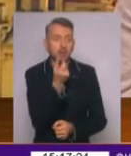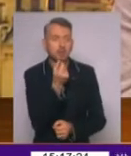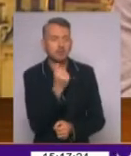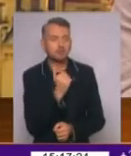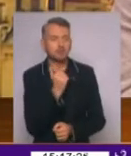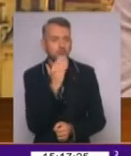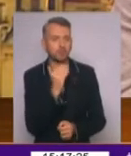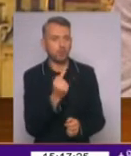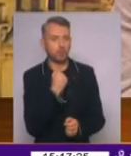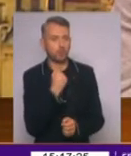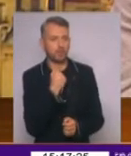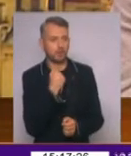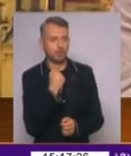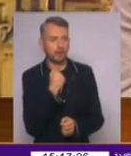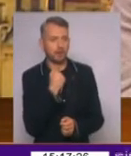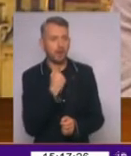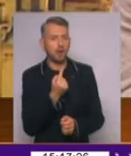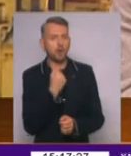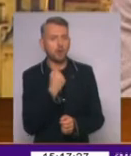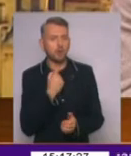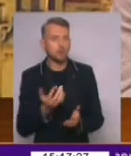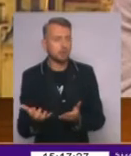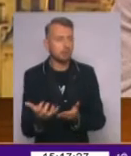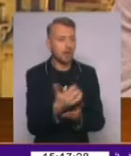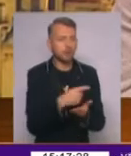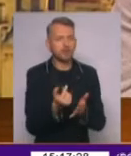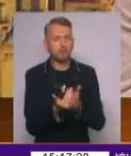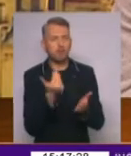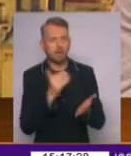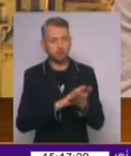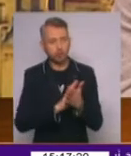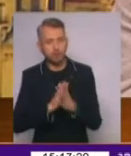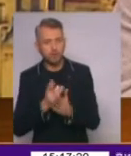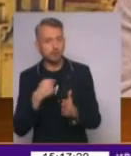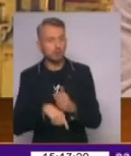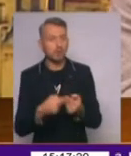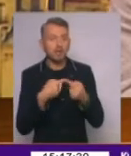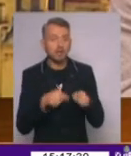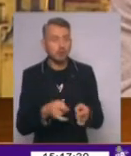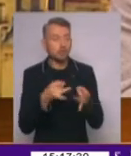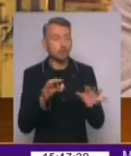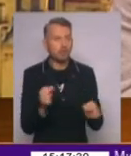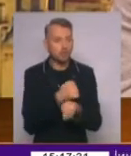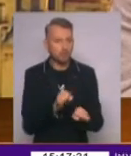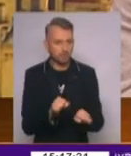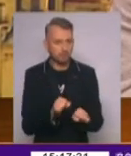голосів, і голоси збираються за попередніми домовленостями, бо інакше їх просто неможливо було б зібрати,